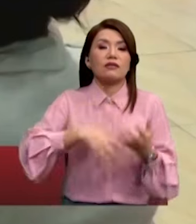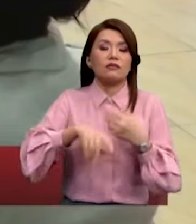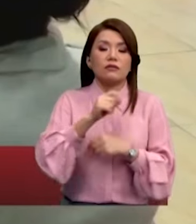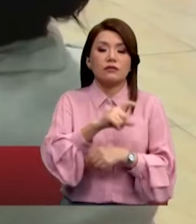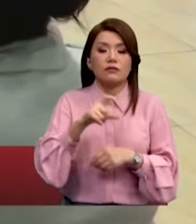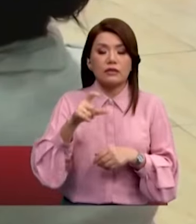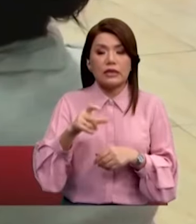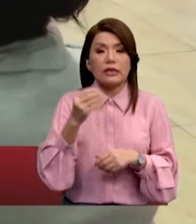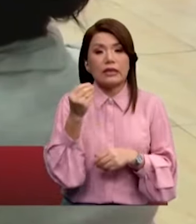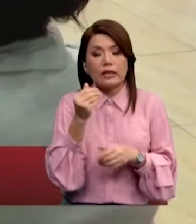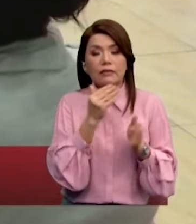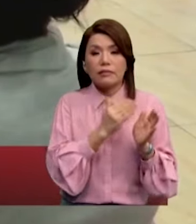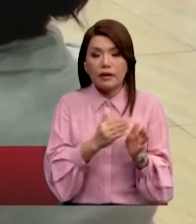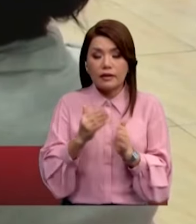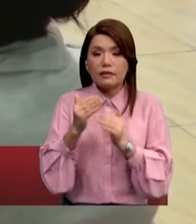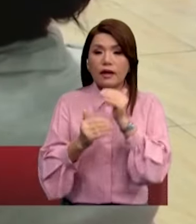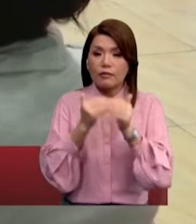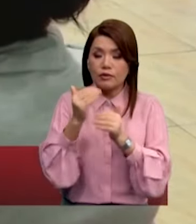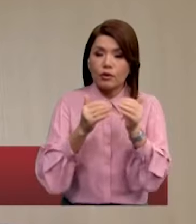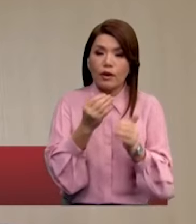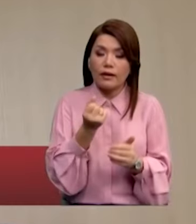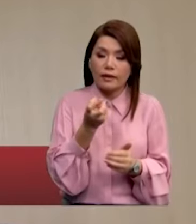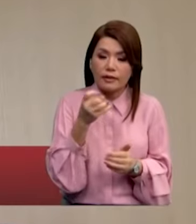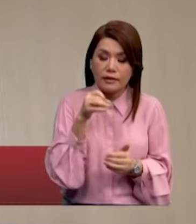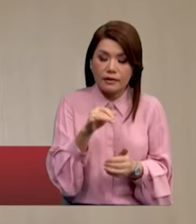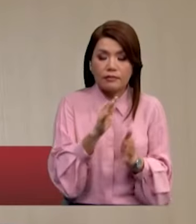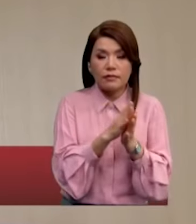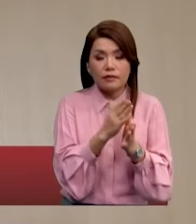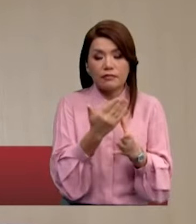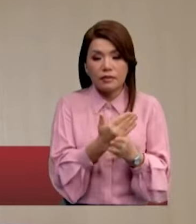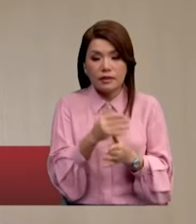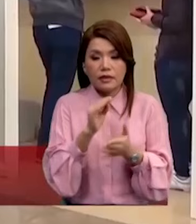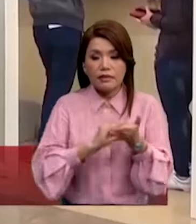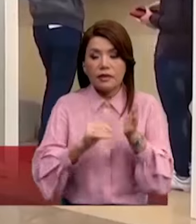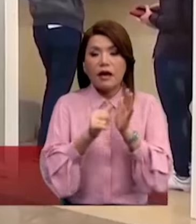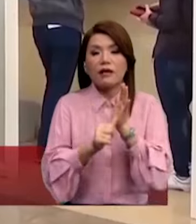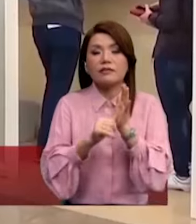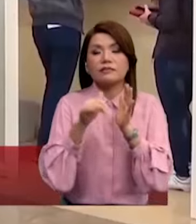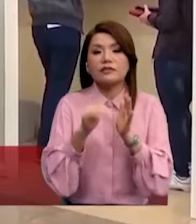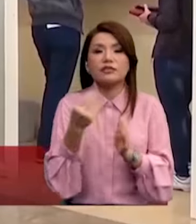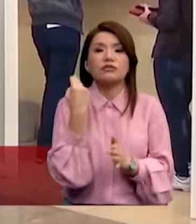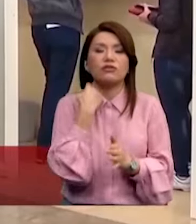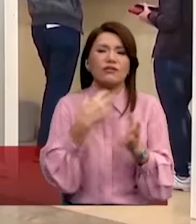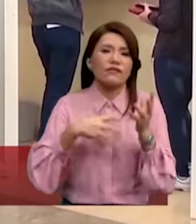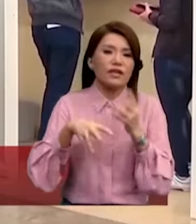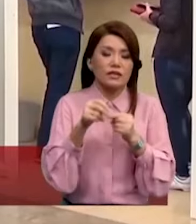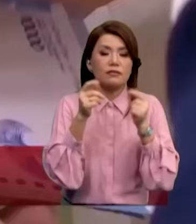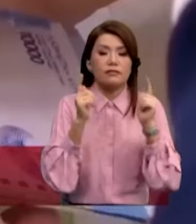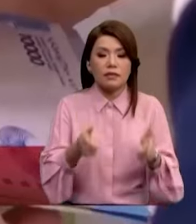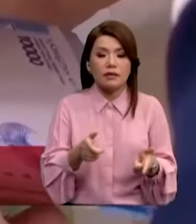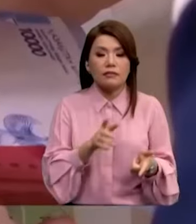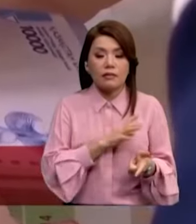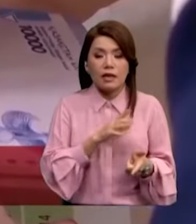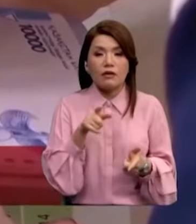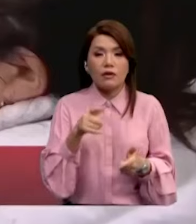еліміздің қаржы нарығын реттеу және дамыту агенттігіне жүгінген. Бір қызығы, жазылған 60 мыңға жуық арыздың барлығы дерлік расталыпты.